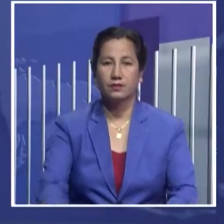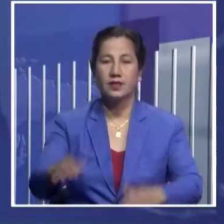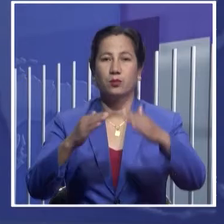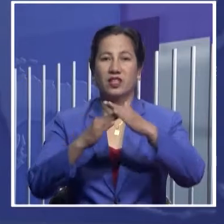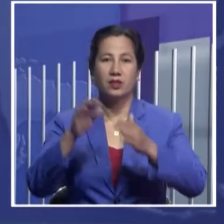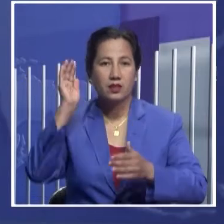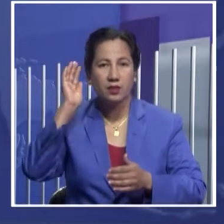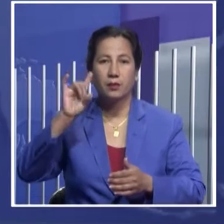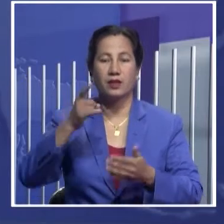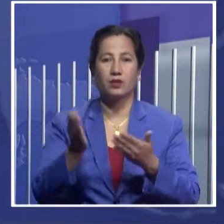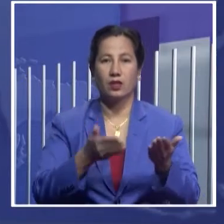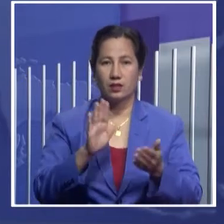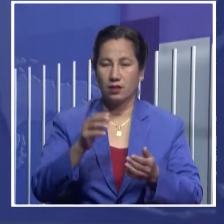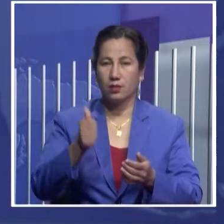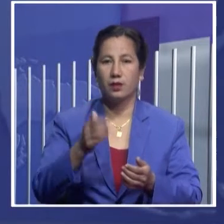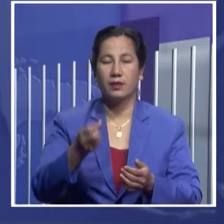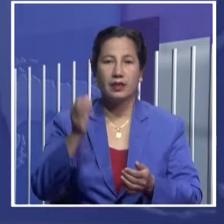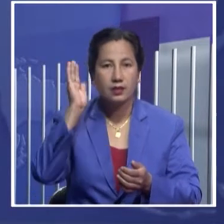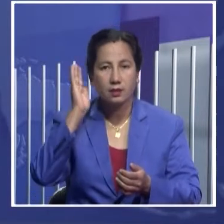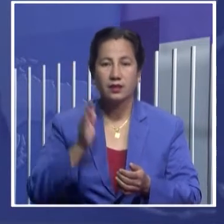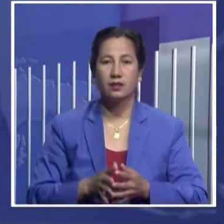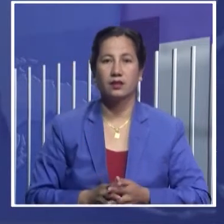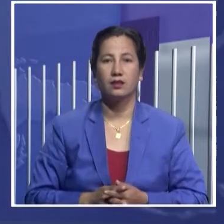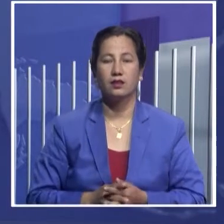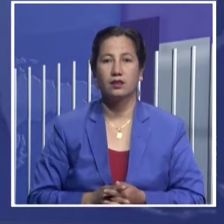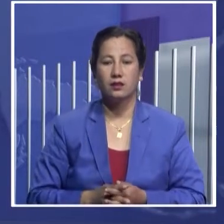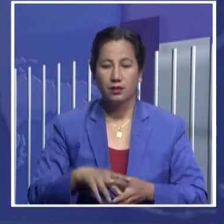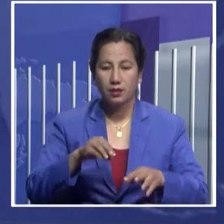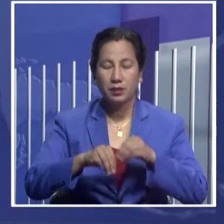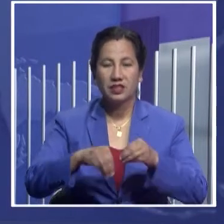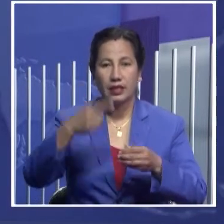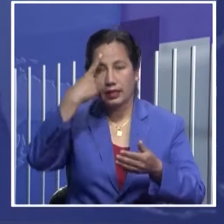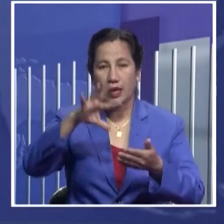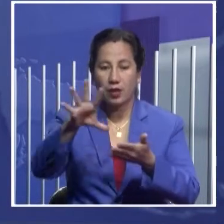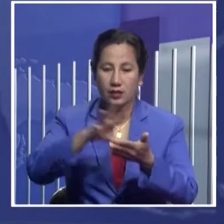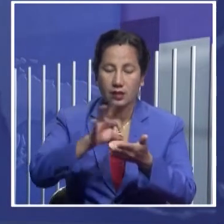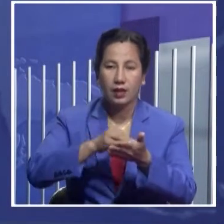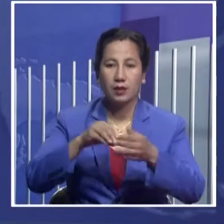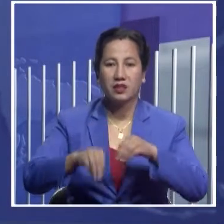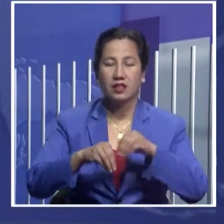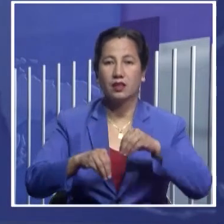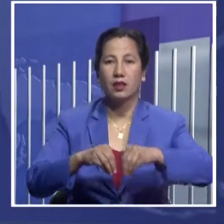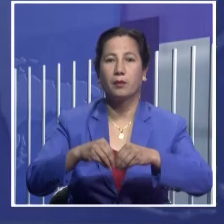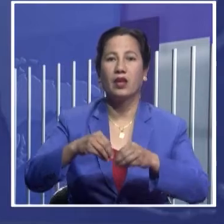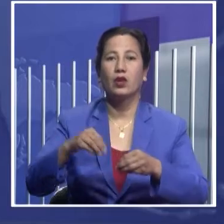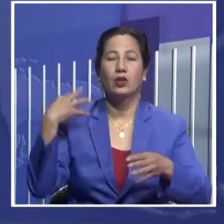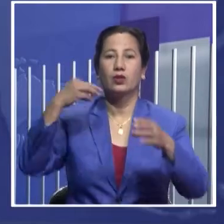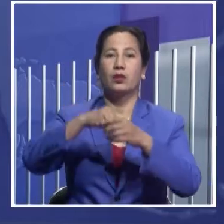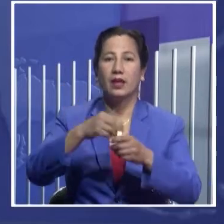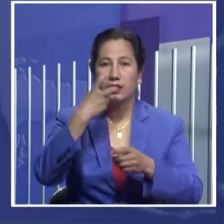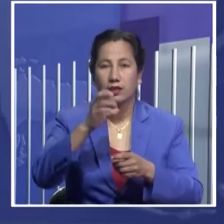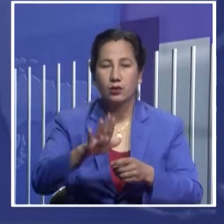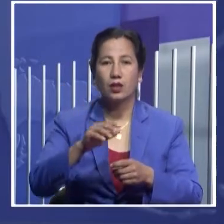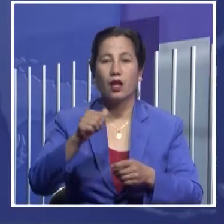विश्रामपछि समाचारमा पुनः स्वागत छ। अब बाँकी समाचार। मतदाता नामावली संकलनमा मतदाताको उत्साहजनक सहभागिता देखिएको